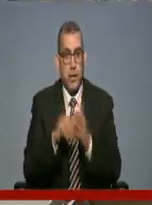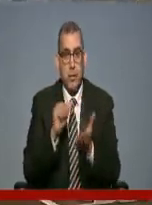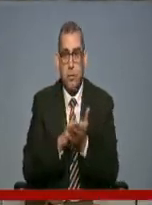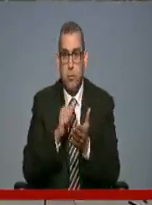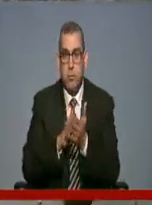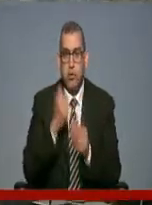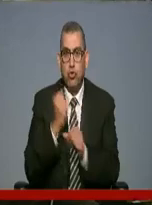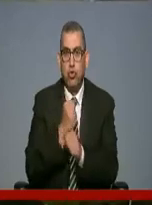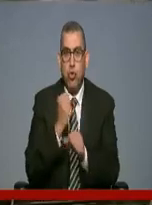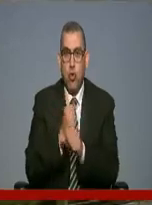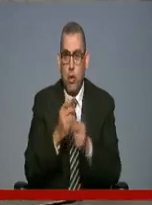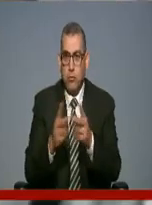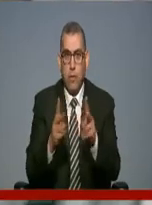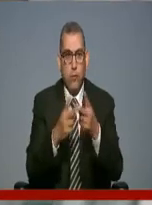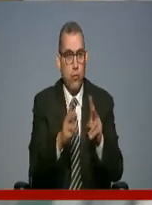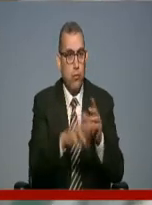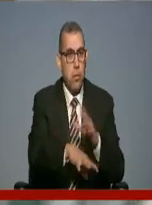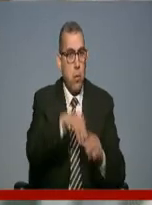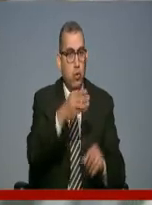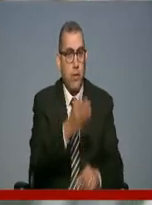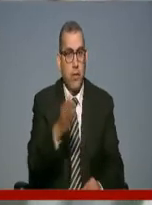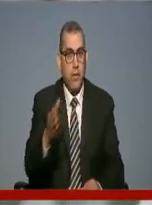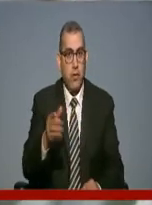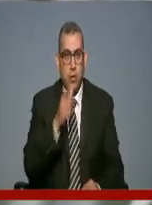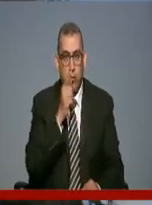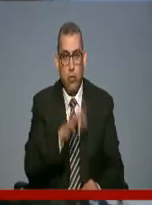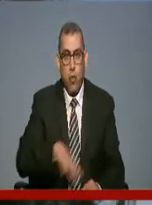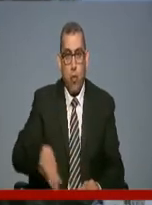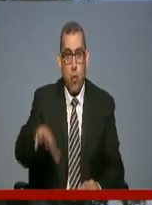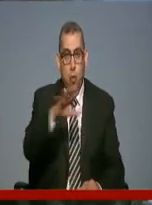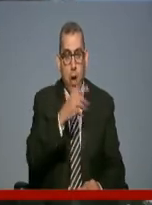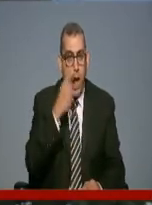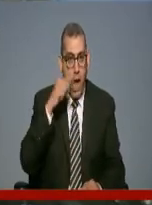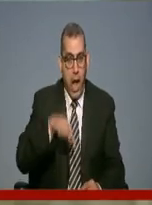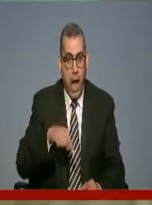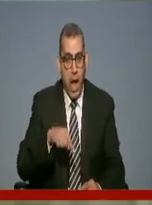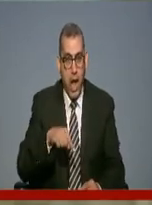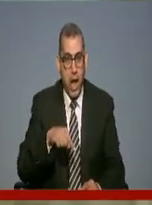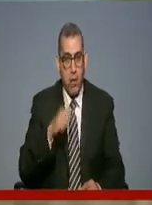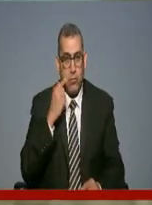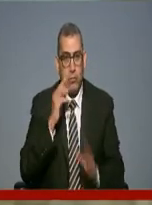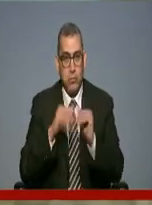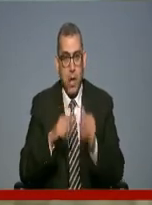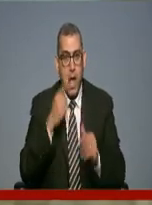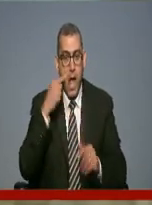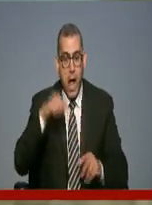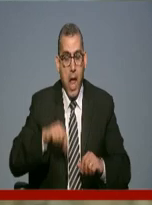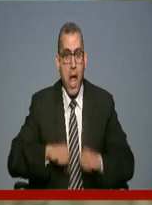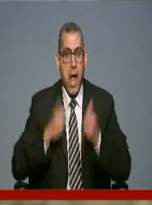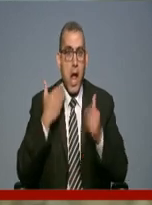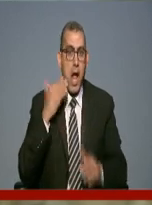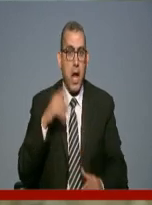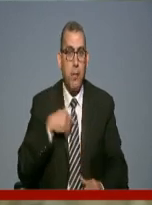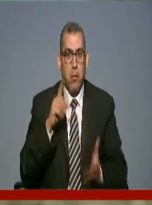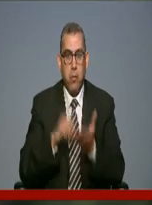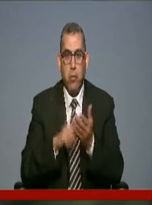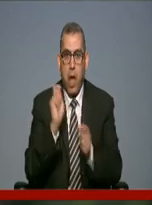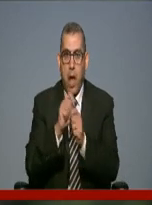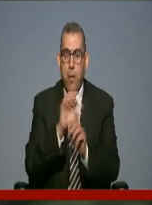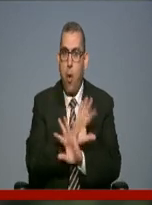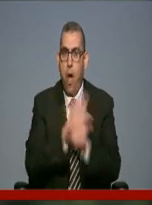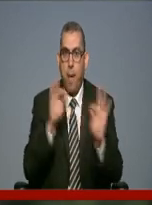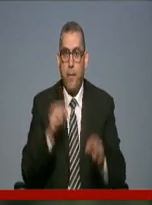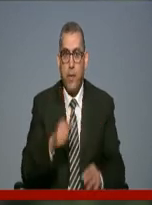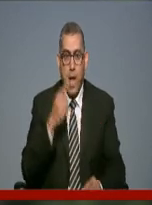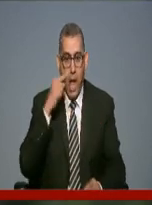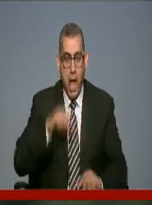على حس كل مشروع، والكل بيعيش حياة كريمة. حياة كريمة دي الأمل، الأمل في كل حاجة والله. حياة